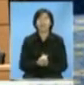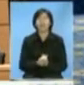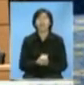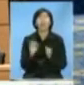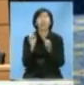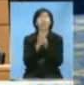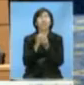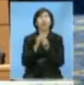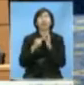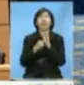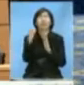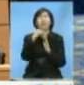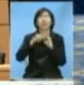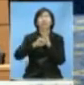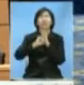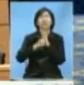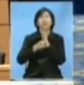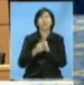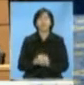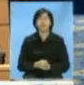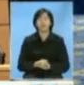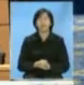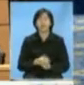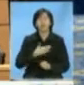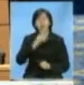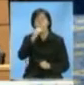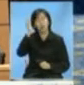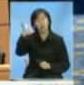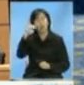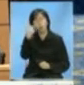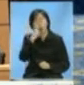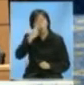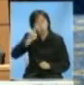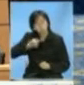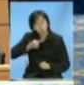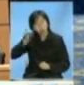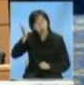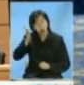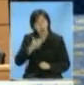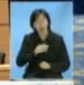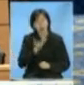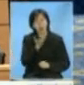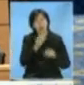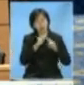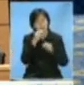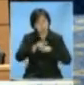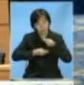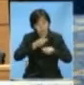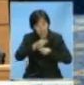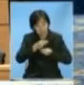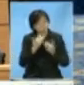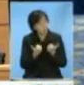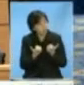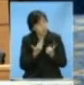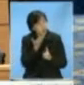ผลไม้เมืองจันทร์นะครับพูดตลอดว่าของบประมาณจากกระทรวงพาณิชย์นี่วันนี้